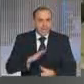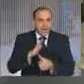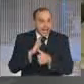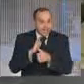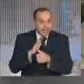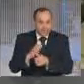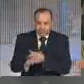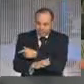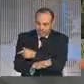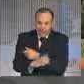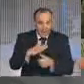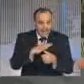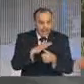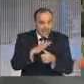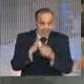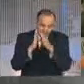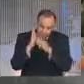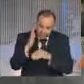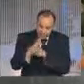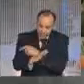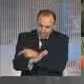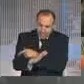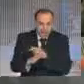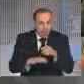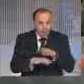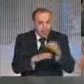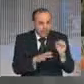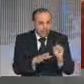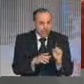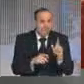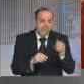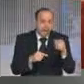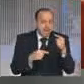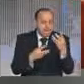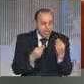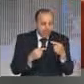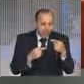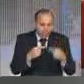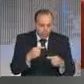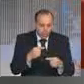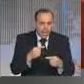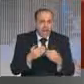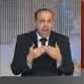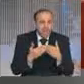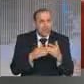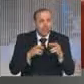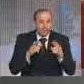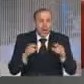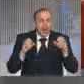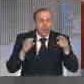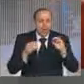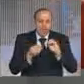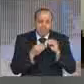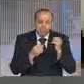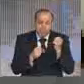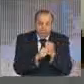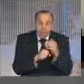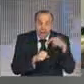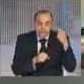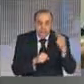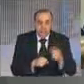النقابيه المستقله ان ولايه باجا لا تزال تشكو عديد النقائص في مستوى البنيه التحتيه والمشاريع الكبرى